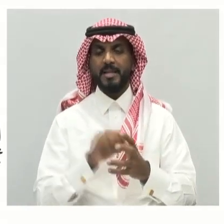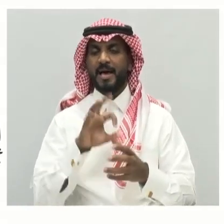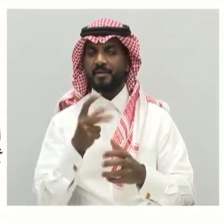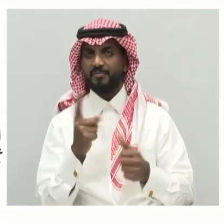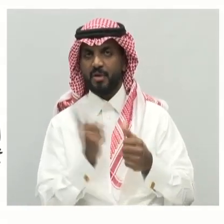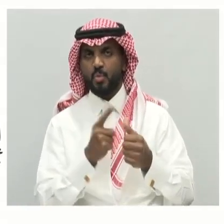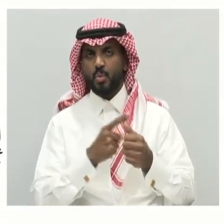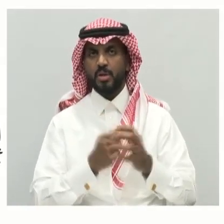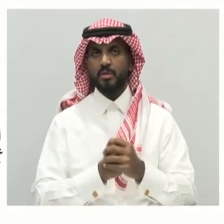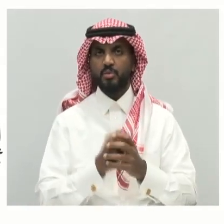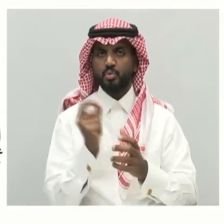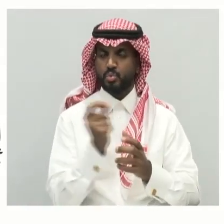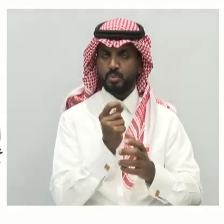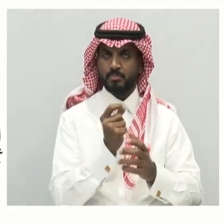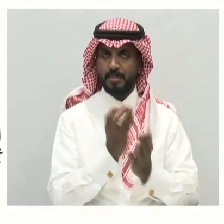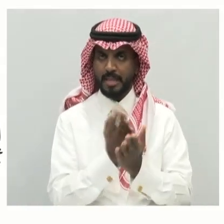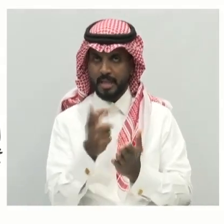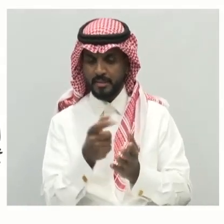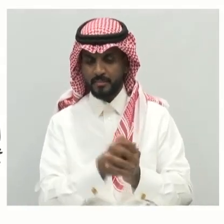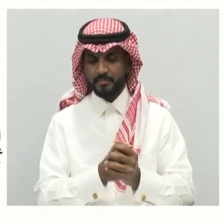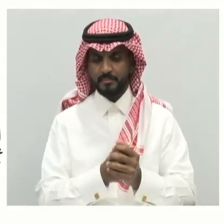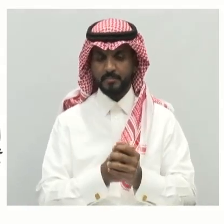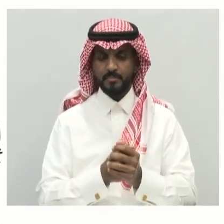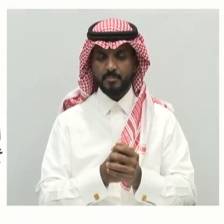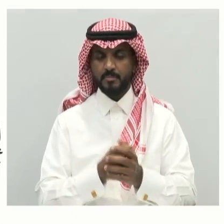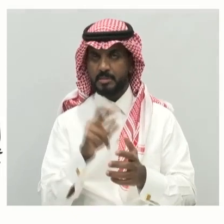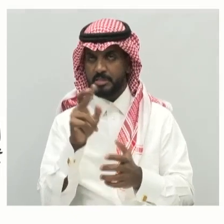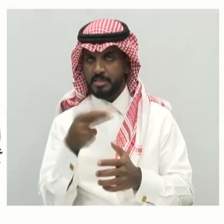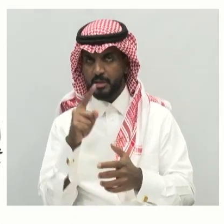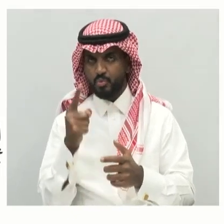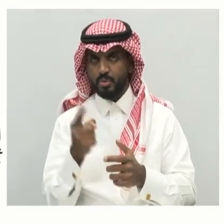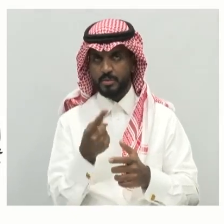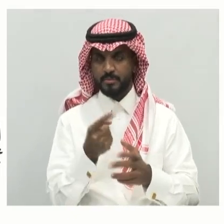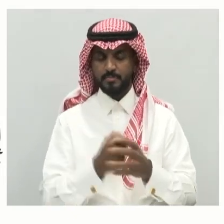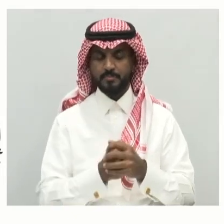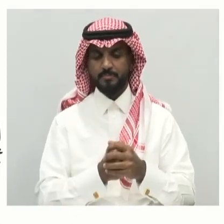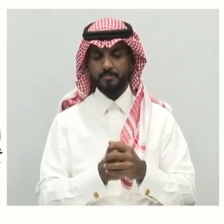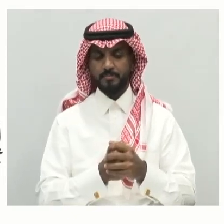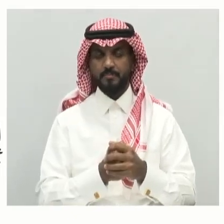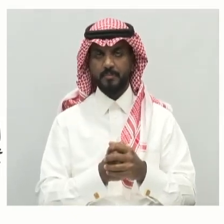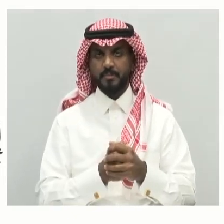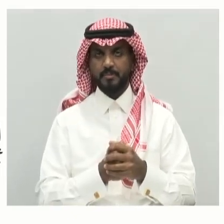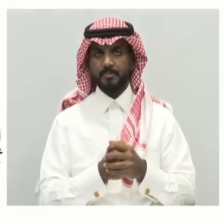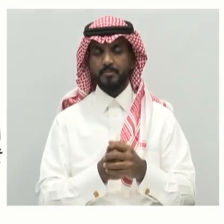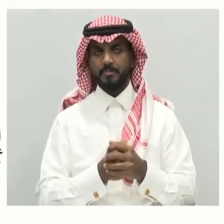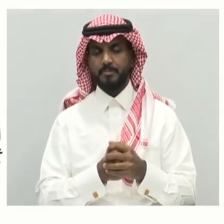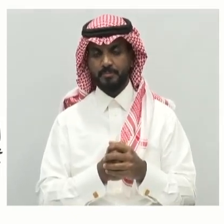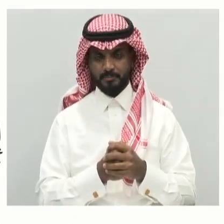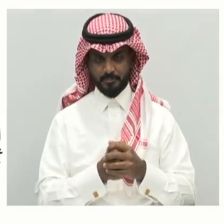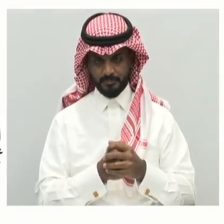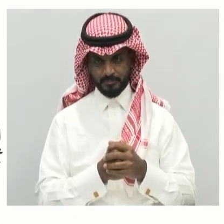الاول كتب بهذه الطريقه بهذا الشكل شاهدوا معي عندما